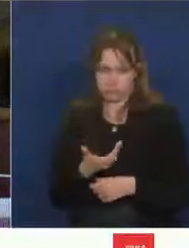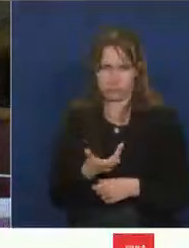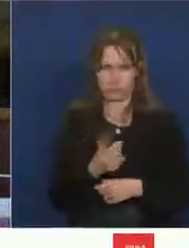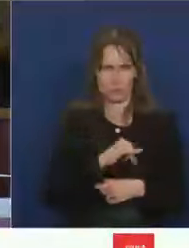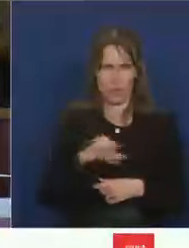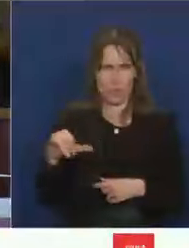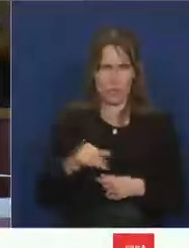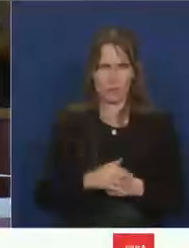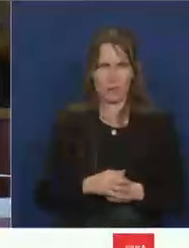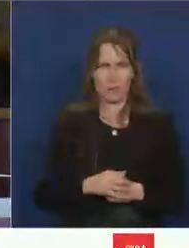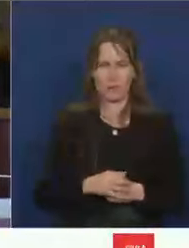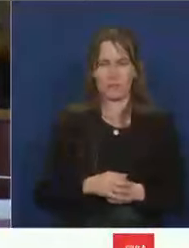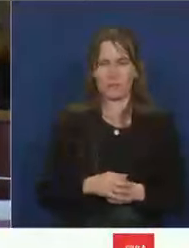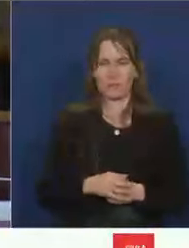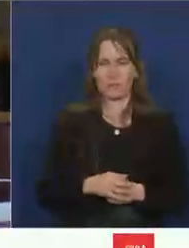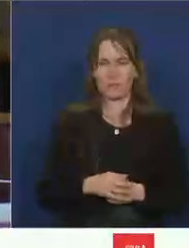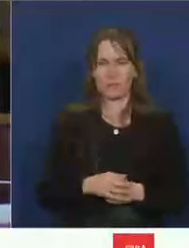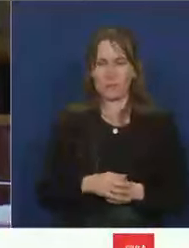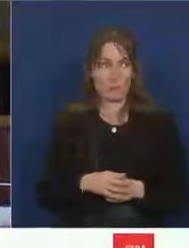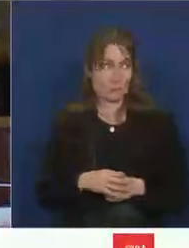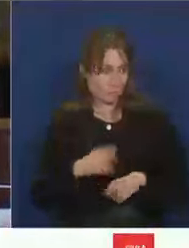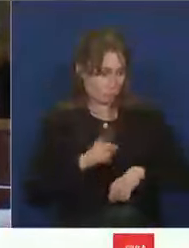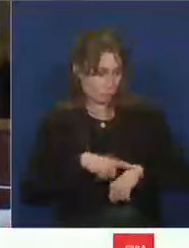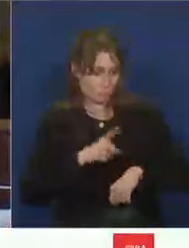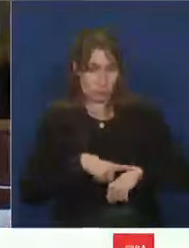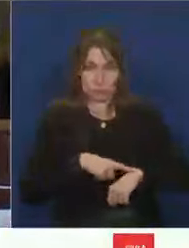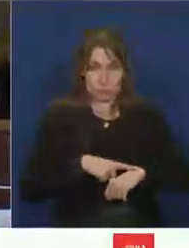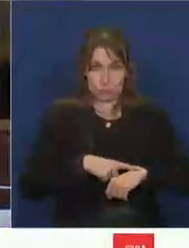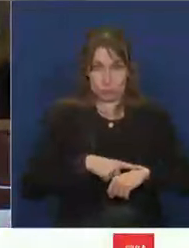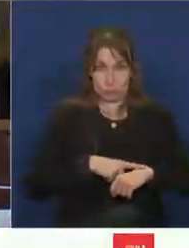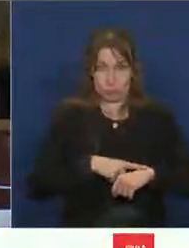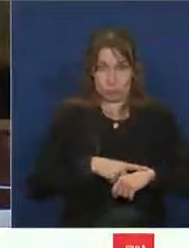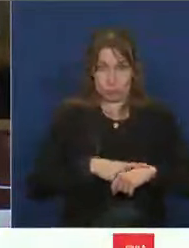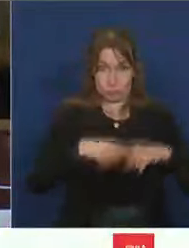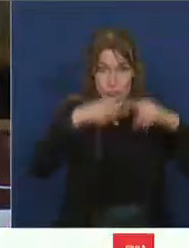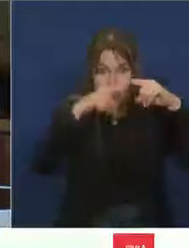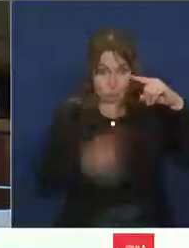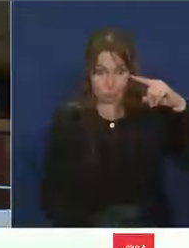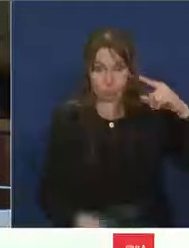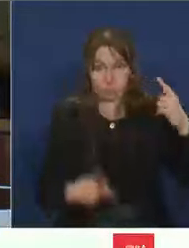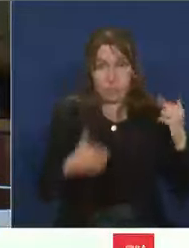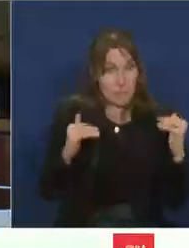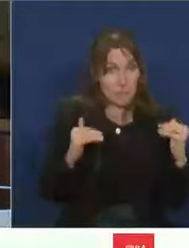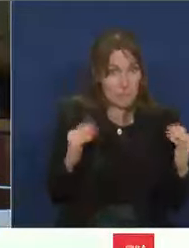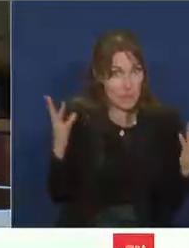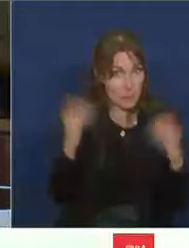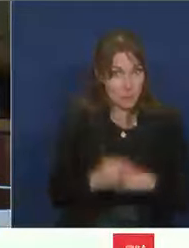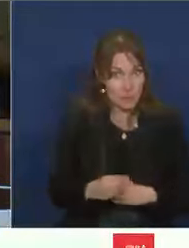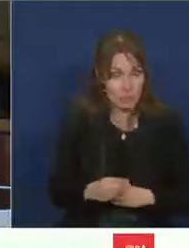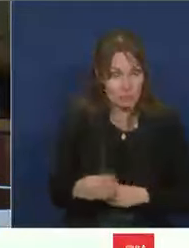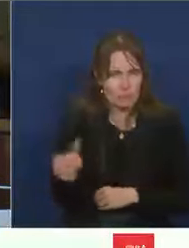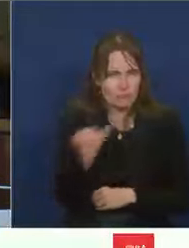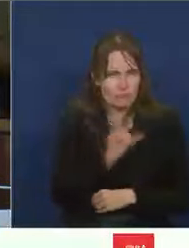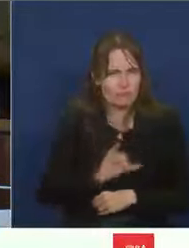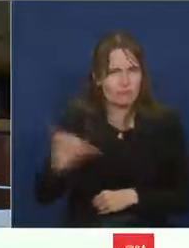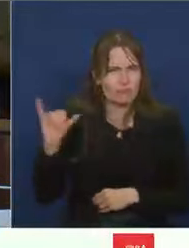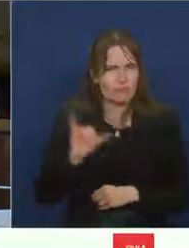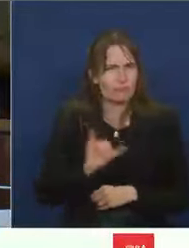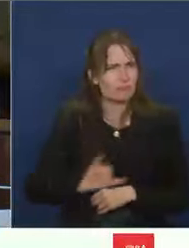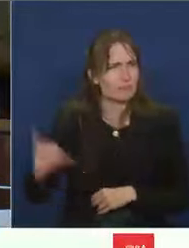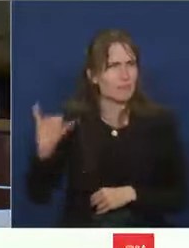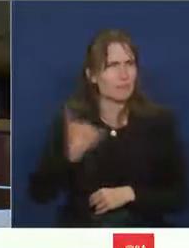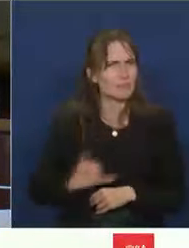En revanche, toute heure du jour et parfois de la nuit d'ailleurs, et jamais je n'ai vu un